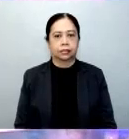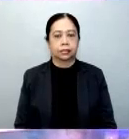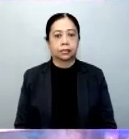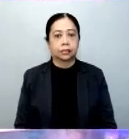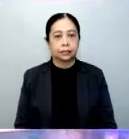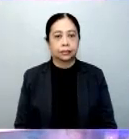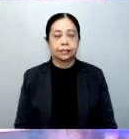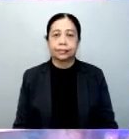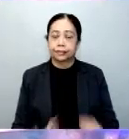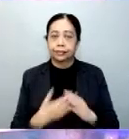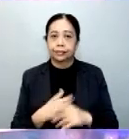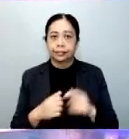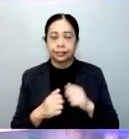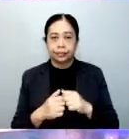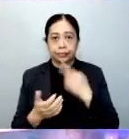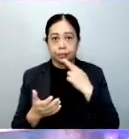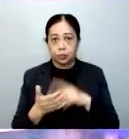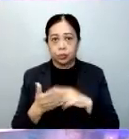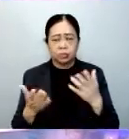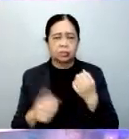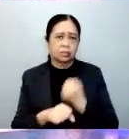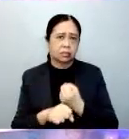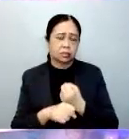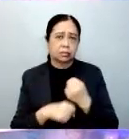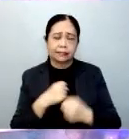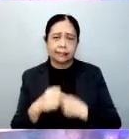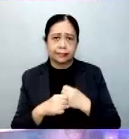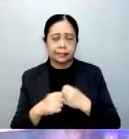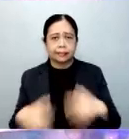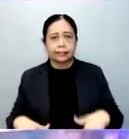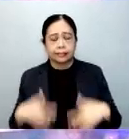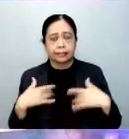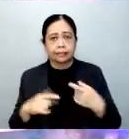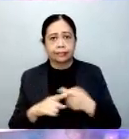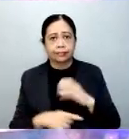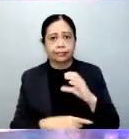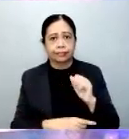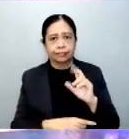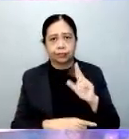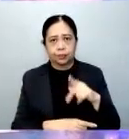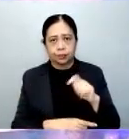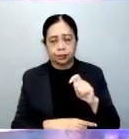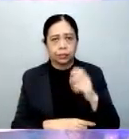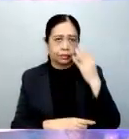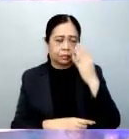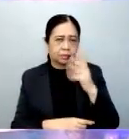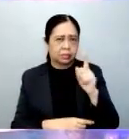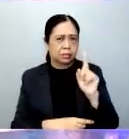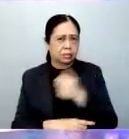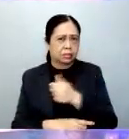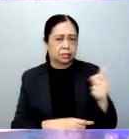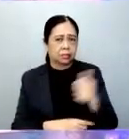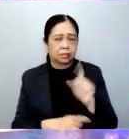Balikan natin ang aming ulat sa hirap ng buhay ng mga taga-Kalumpit, Bulacan, kung saan pangunahing paraan ng pagbiyahe ngayon ay